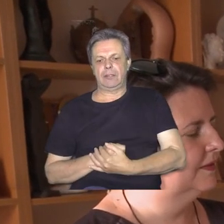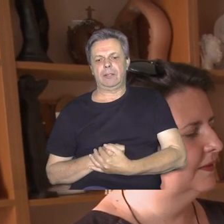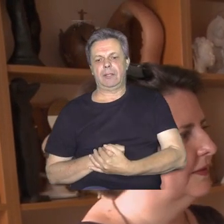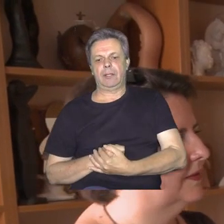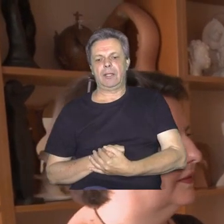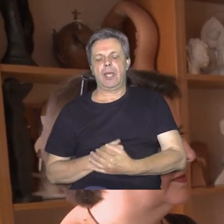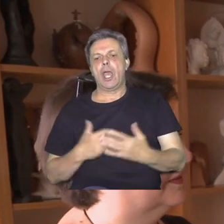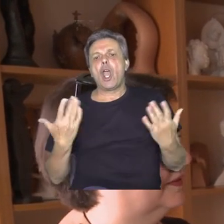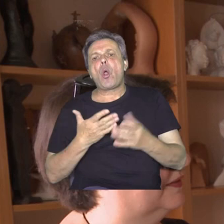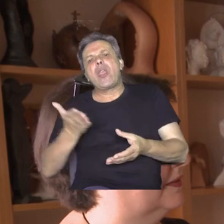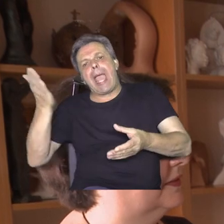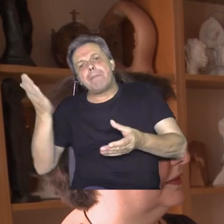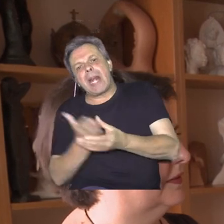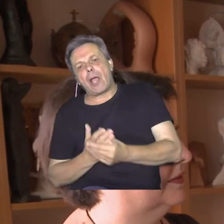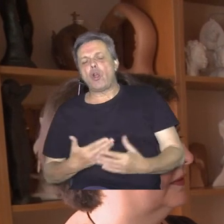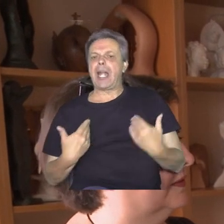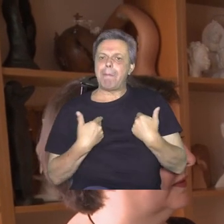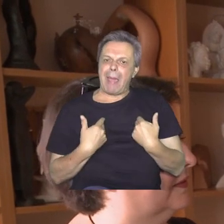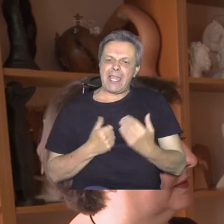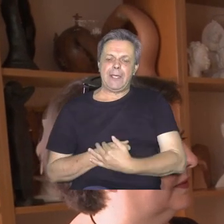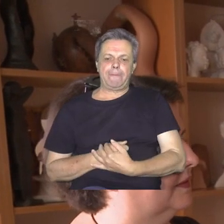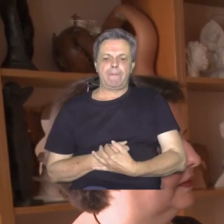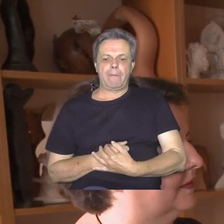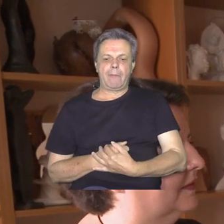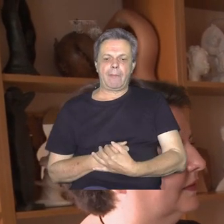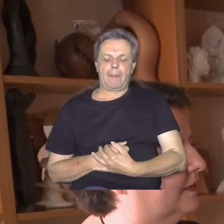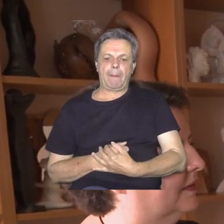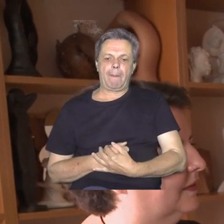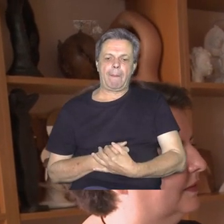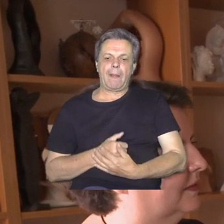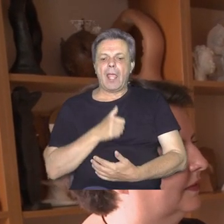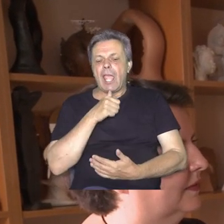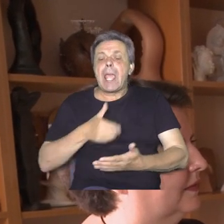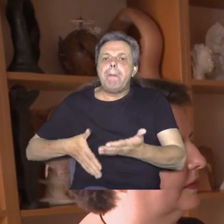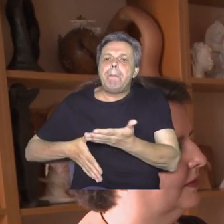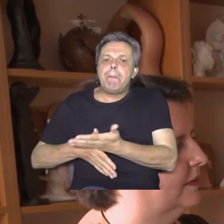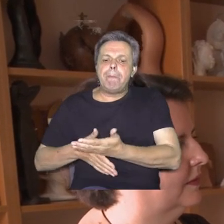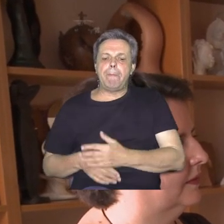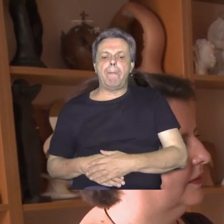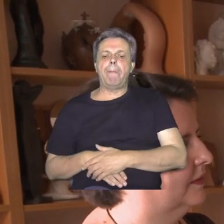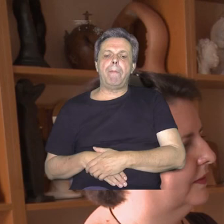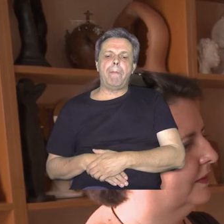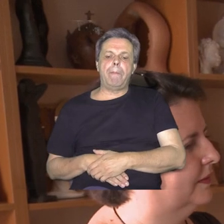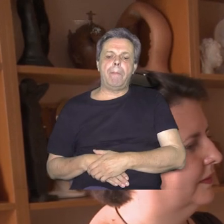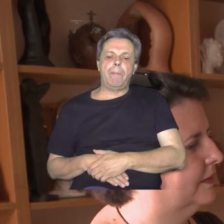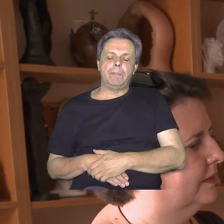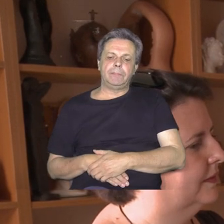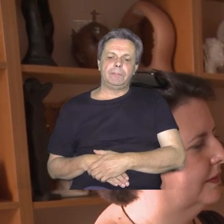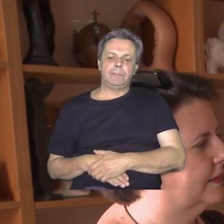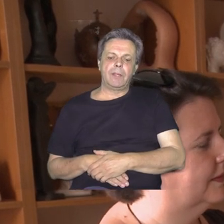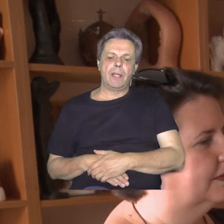način koji je prilagođen meni, a i pomaže mi